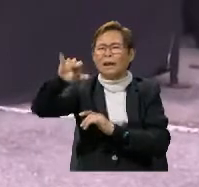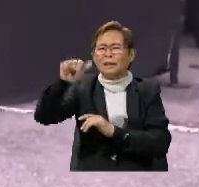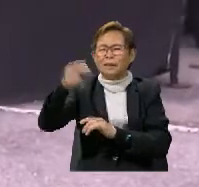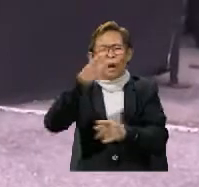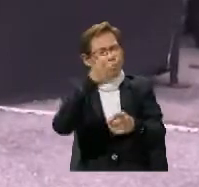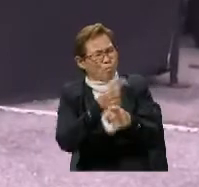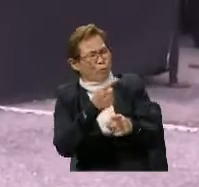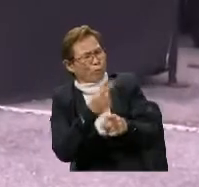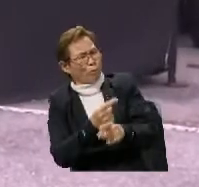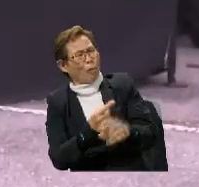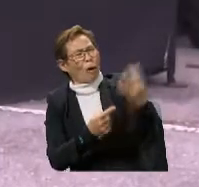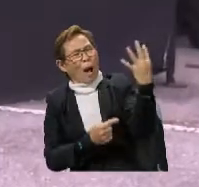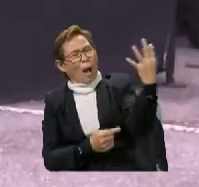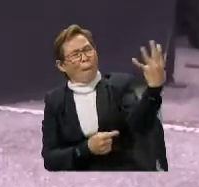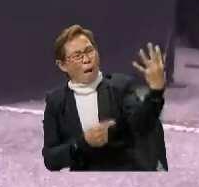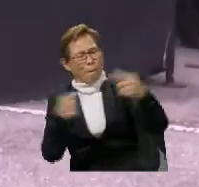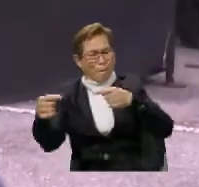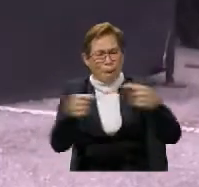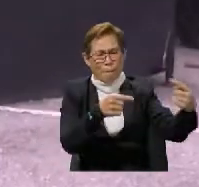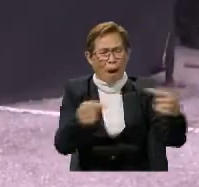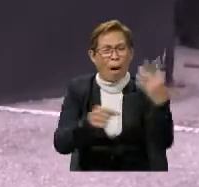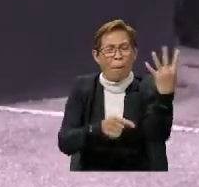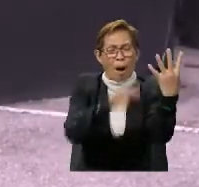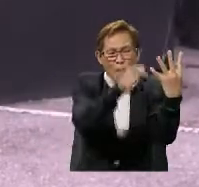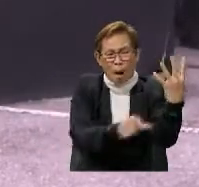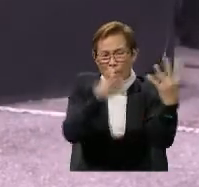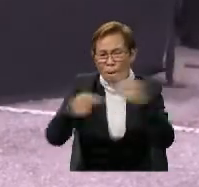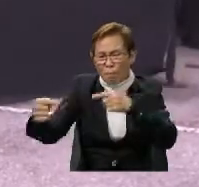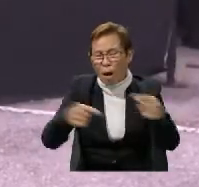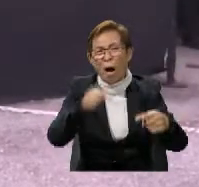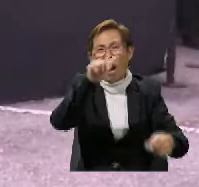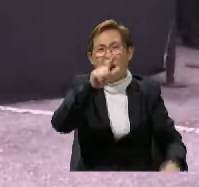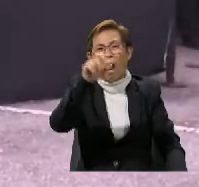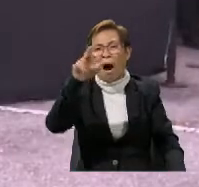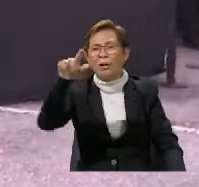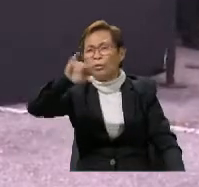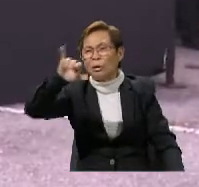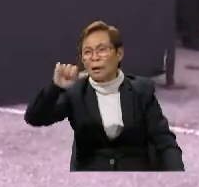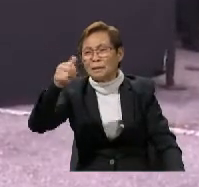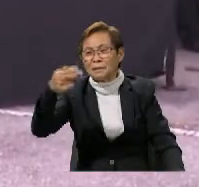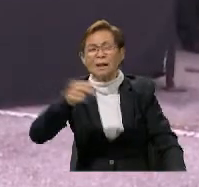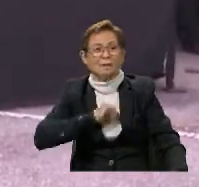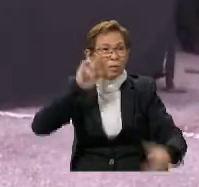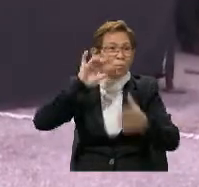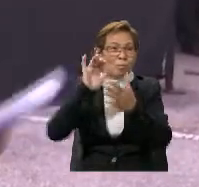ya, empat penjuru yang akan bertanding di Alur Gajah ini, Ismail. Dan saya yakin